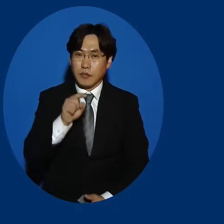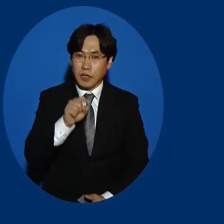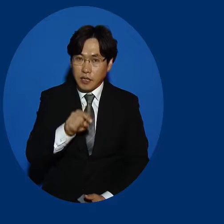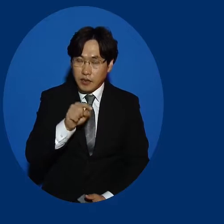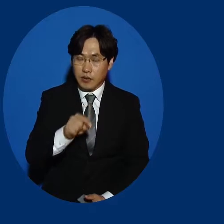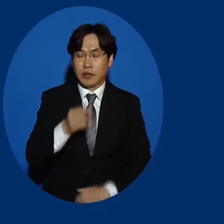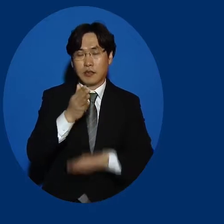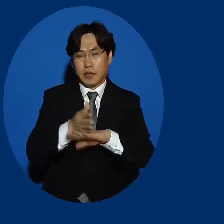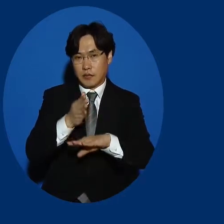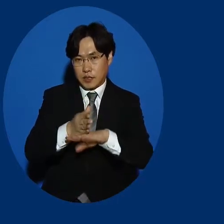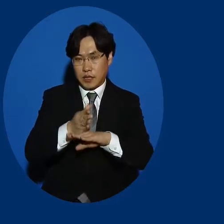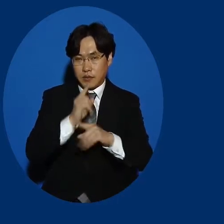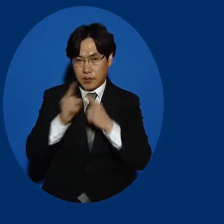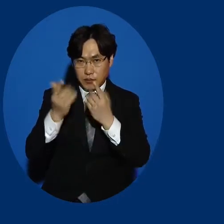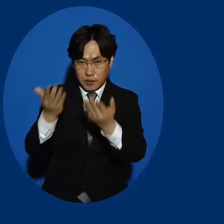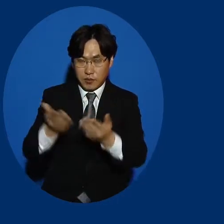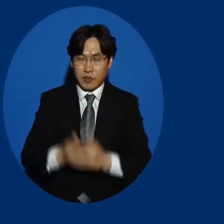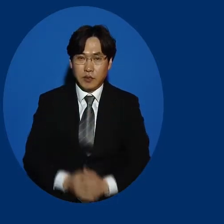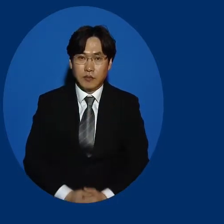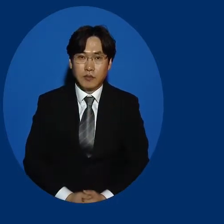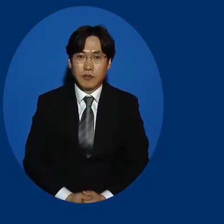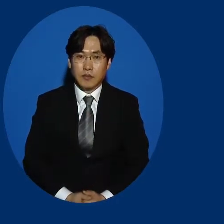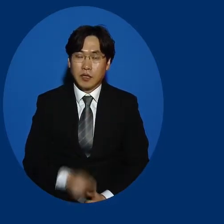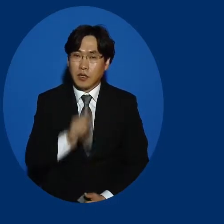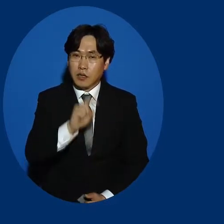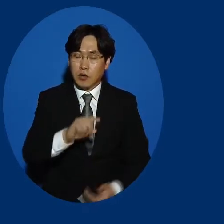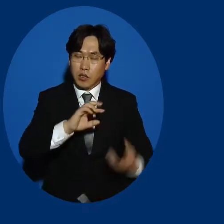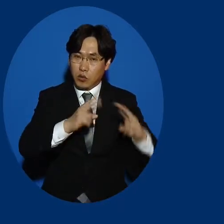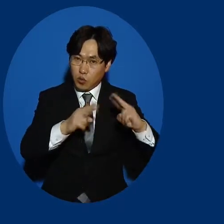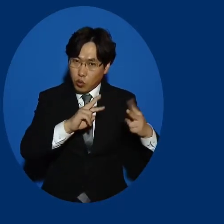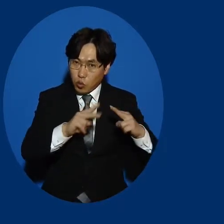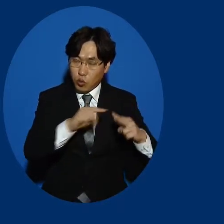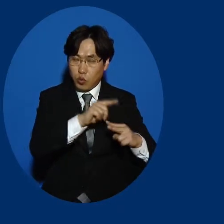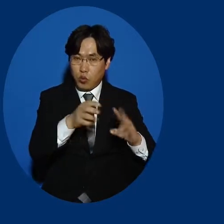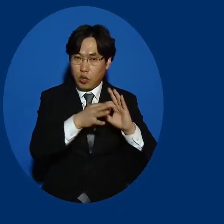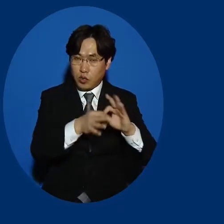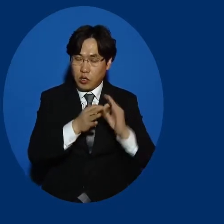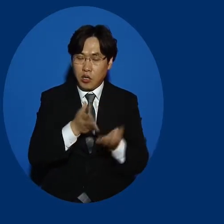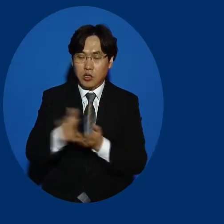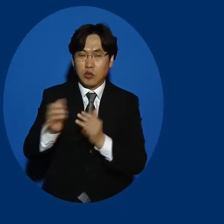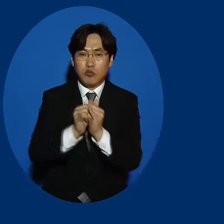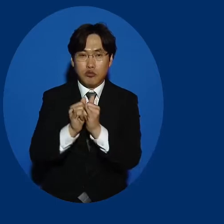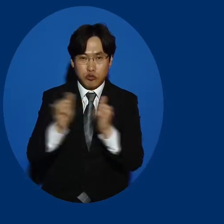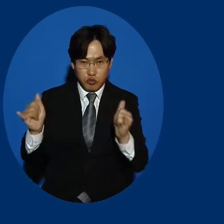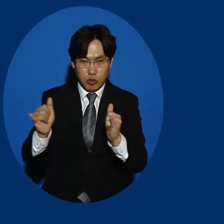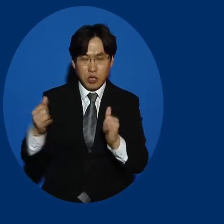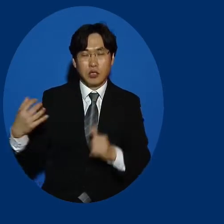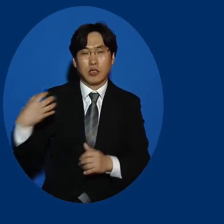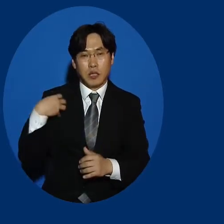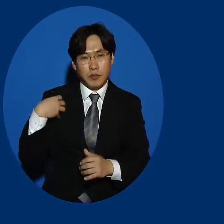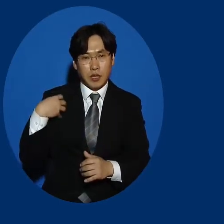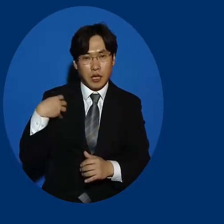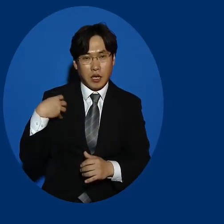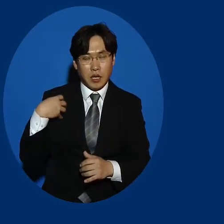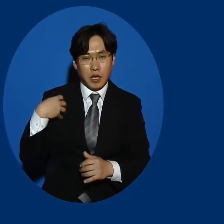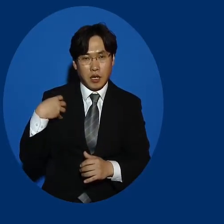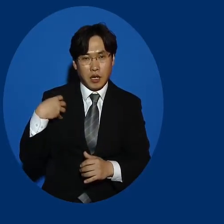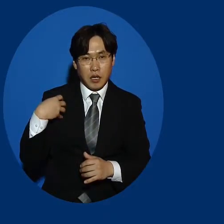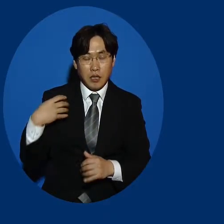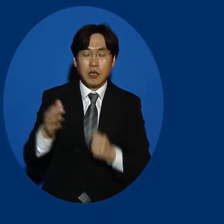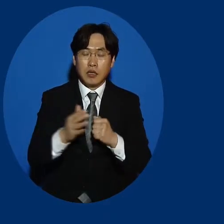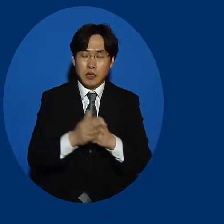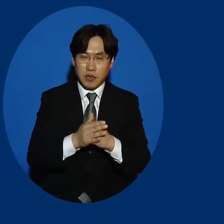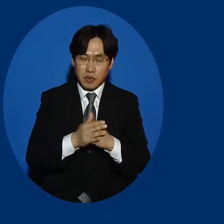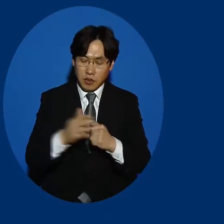먼저 감사드립니다. 이에 대한 토론은 이 분야의 전문가의 몫이어야 할 것입니다.